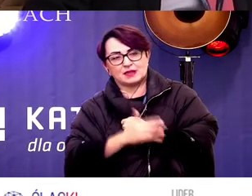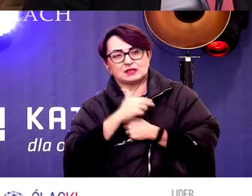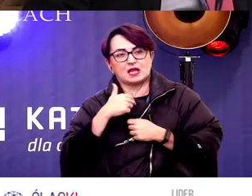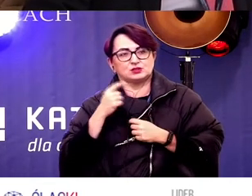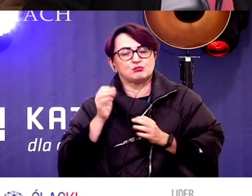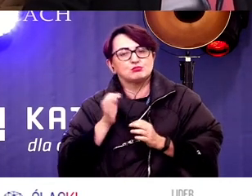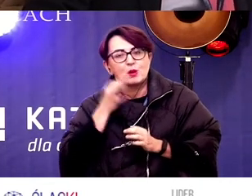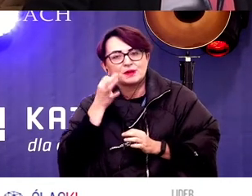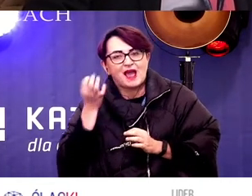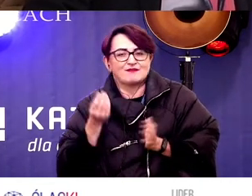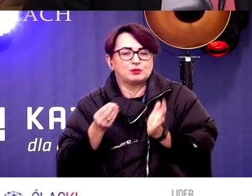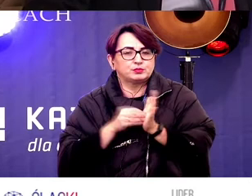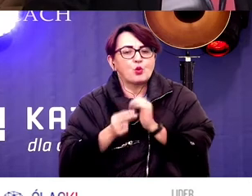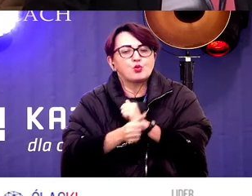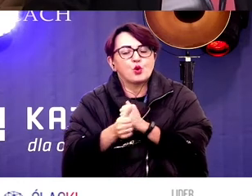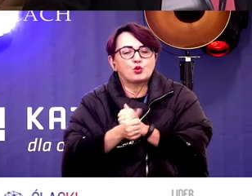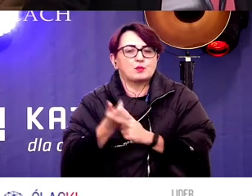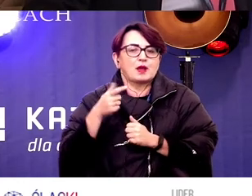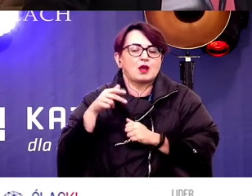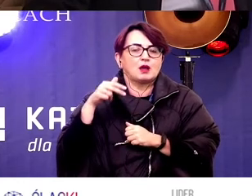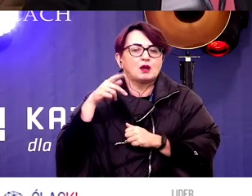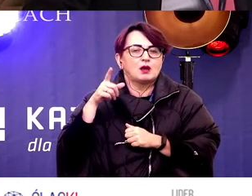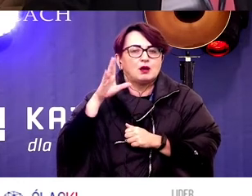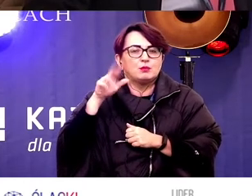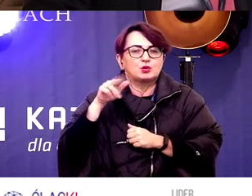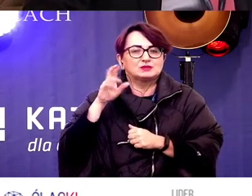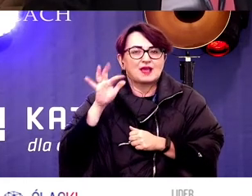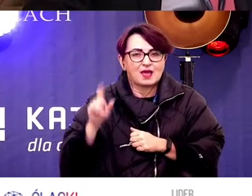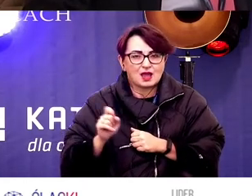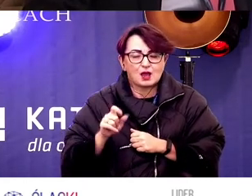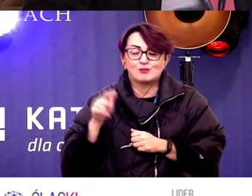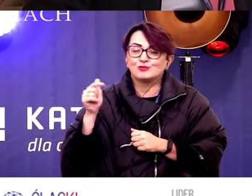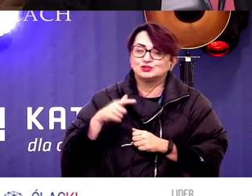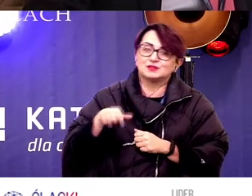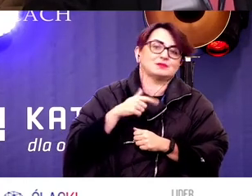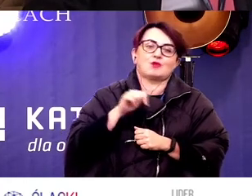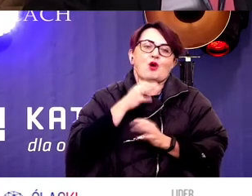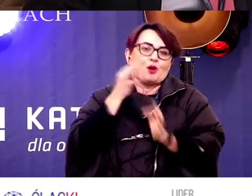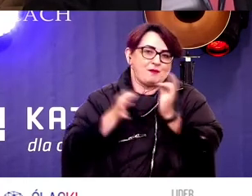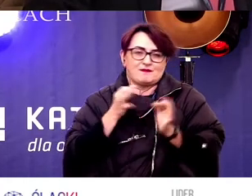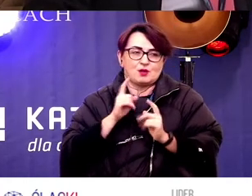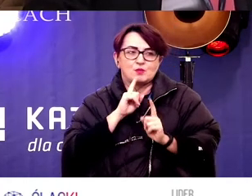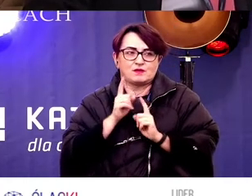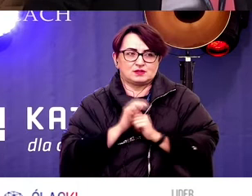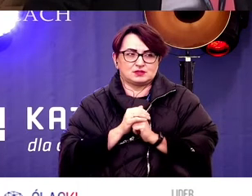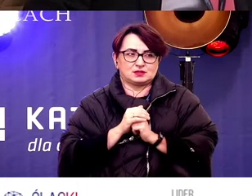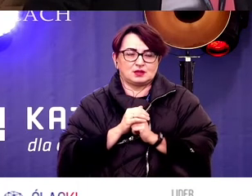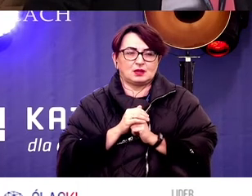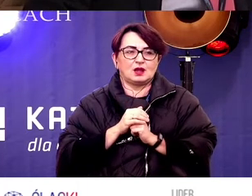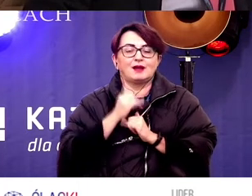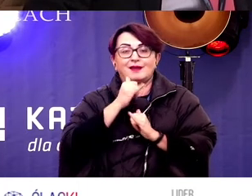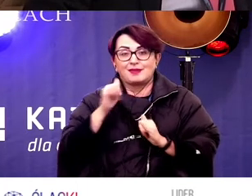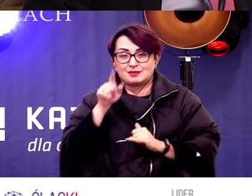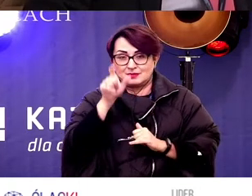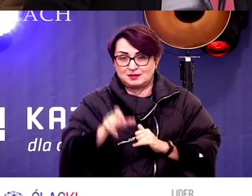naszej poprawki do pewnego dokumentu w Brukseli, to musimy mówić. Musimy też, bardzo często też inni